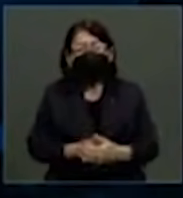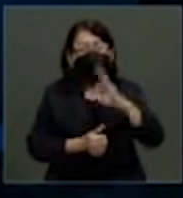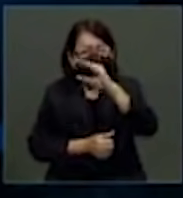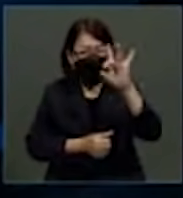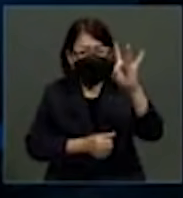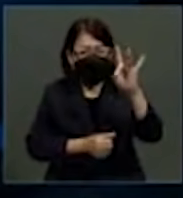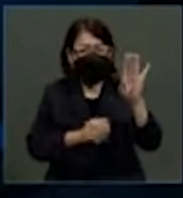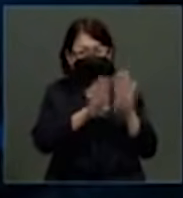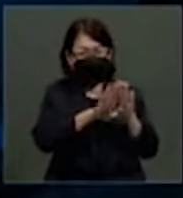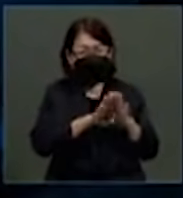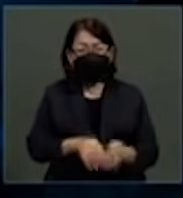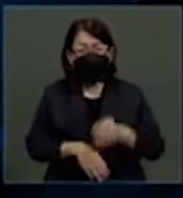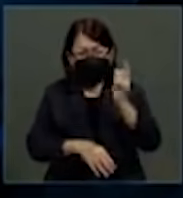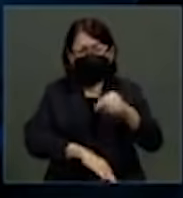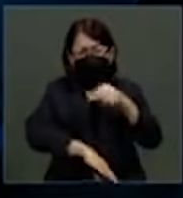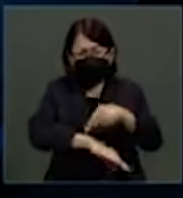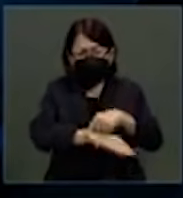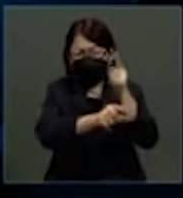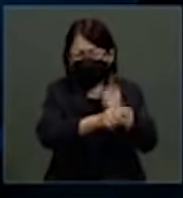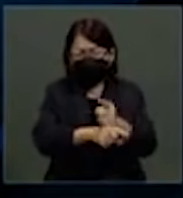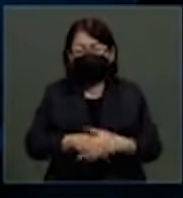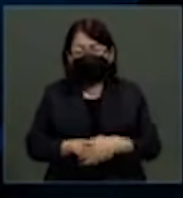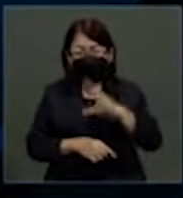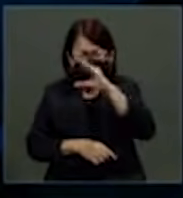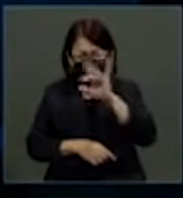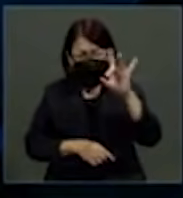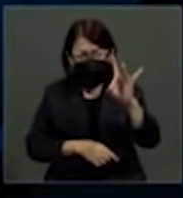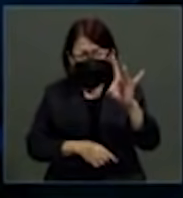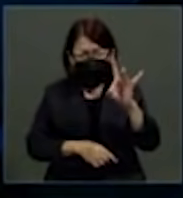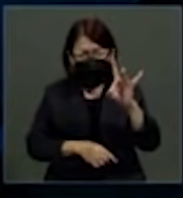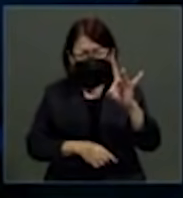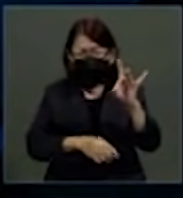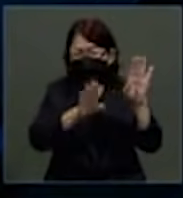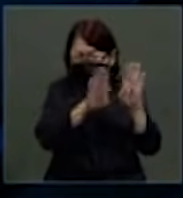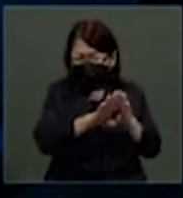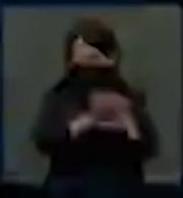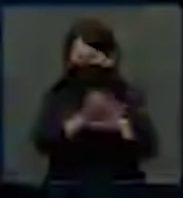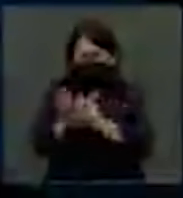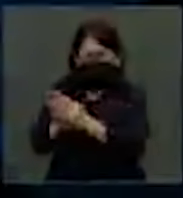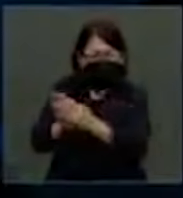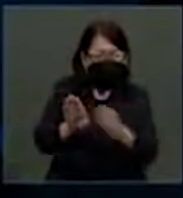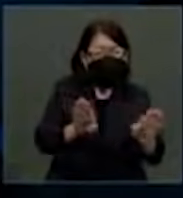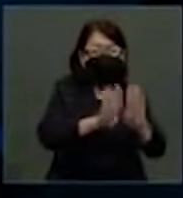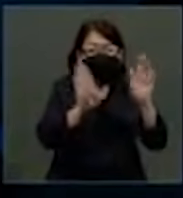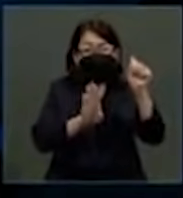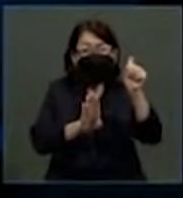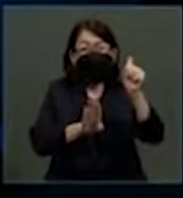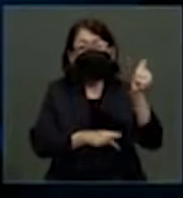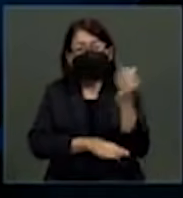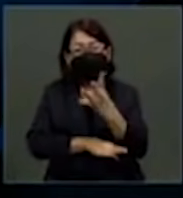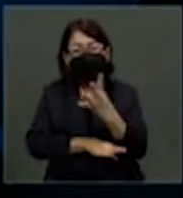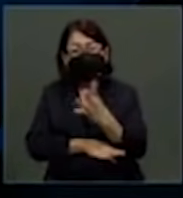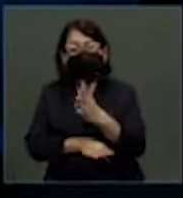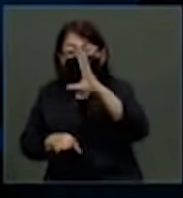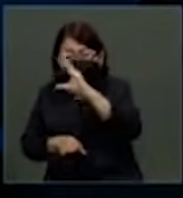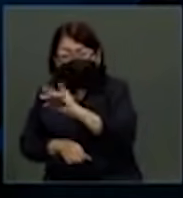ลาดโต้รุ่งถนนคนเดินนะครับอันนี้ให้เปิดได้ถึง2ทุ่มเช่นกันโดยจำกัดเวลานะครับก็ให้2ทุ่ม